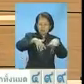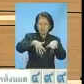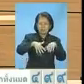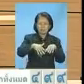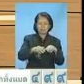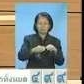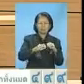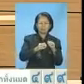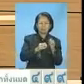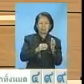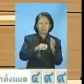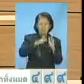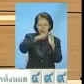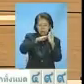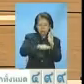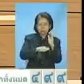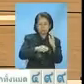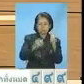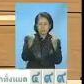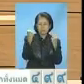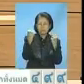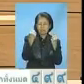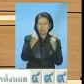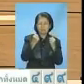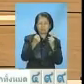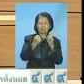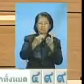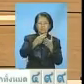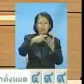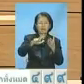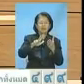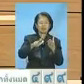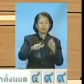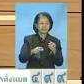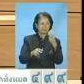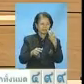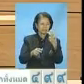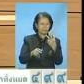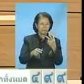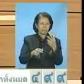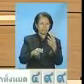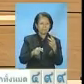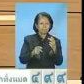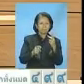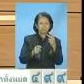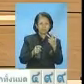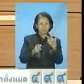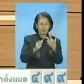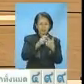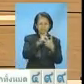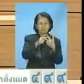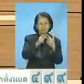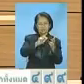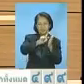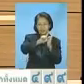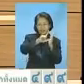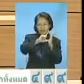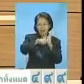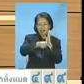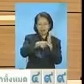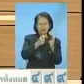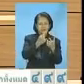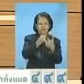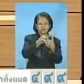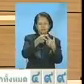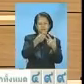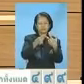ส่วนภูมิภาคสามข้อนะฮะตำแหน่งเลขาต้องเป็นตำแหน่งทางการเมืองข้อสอง